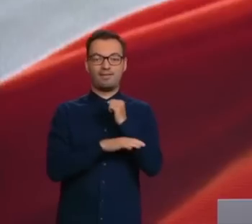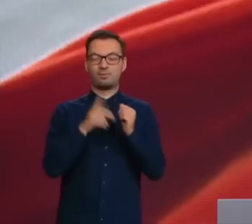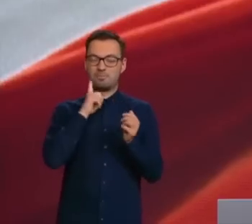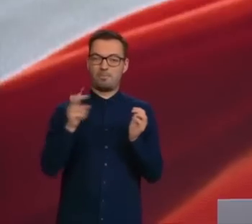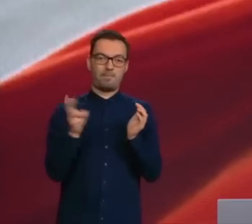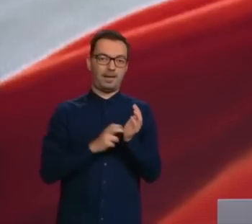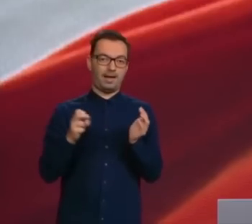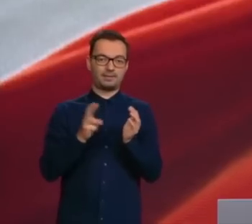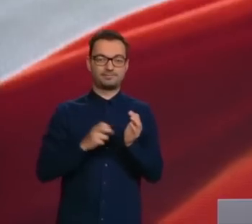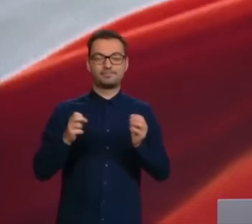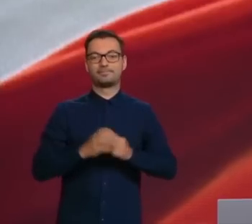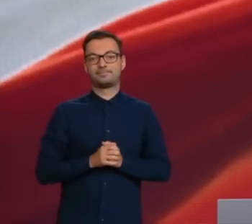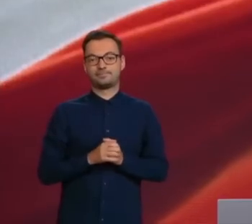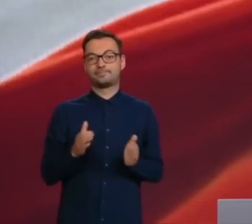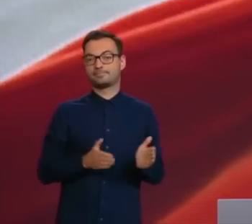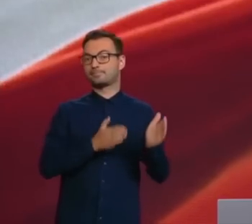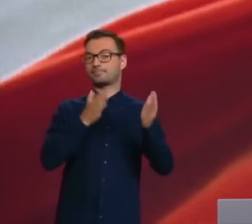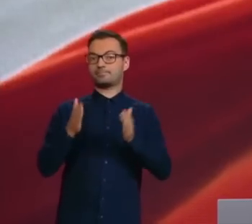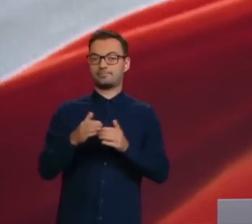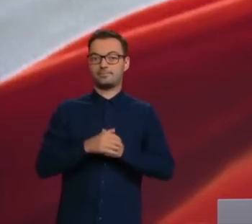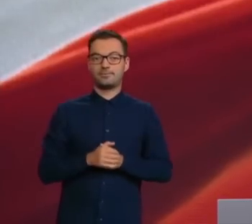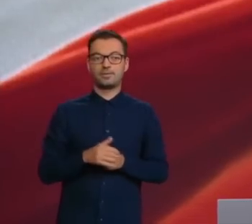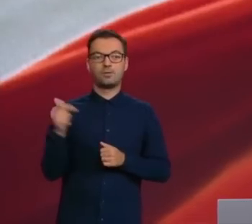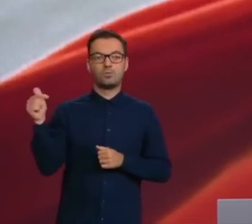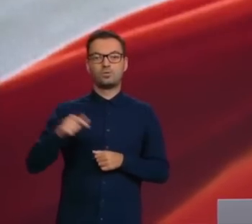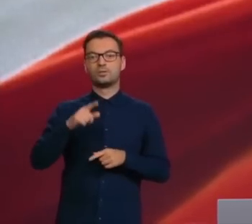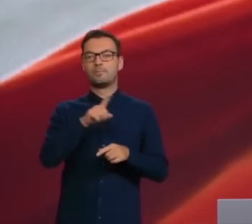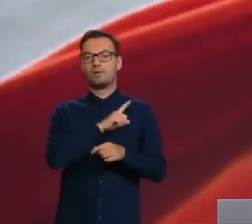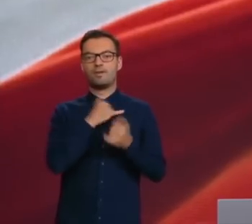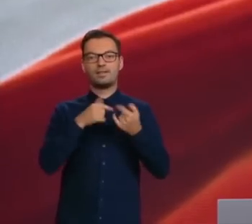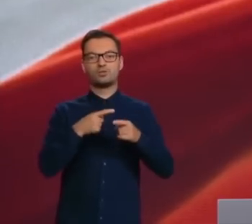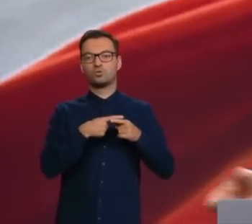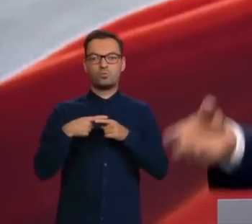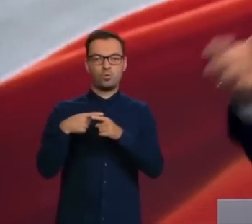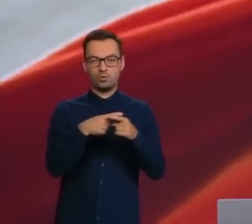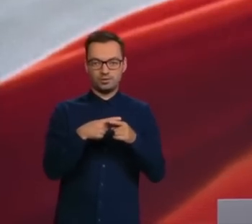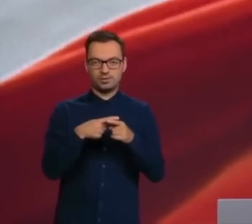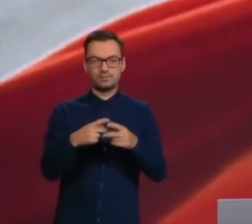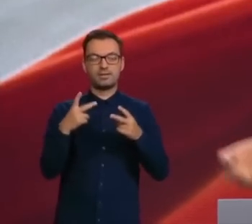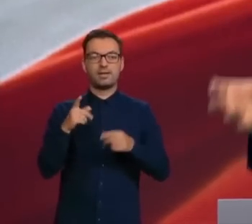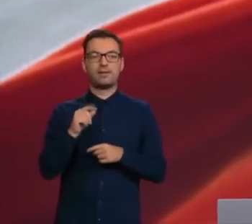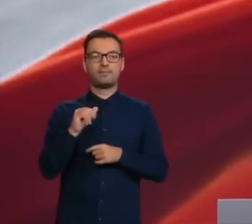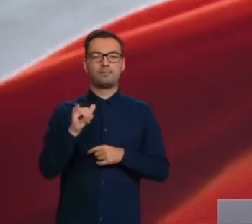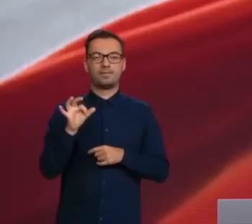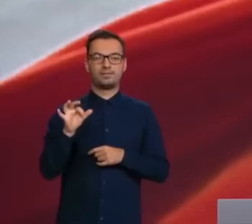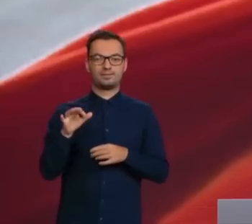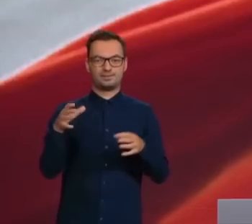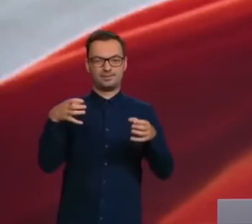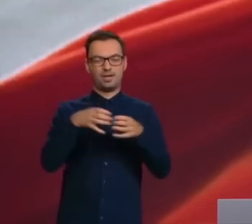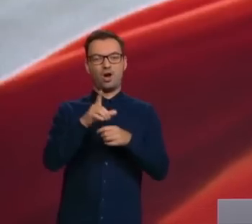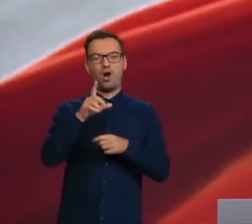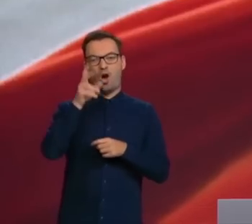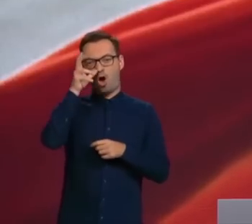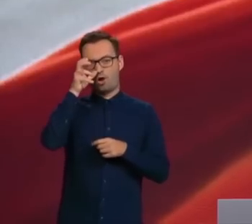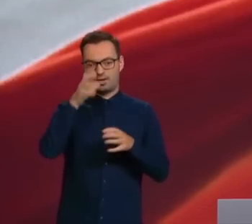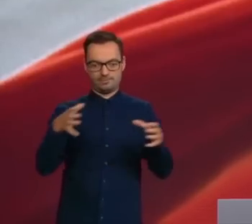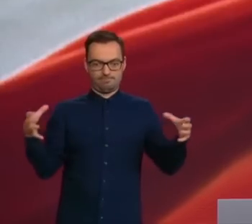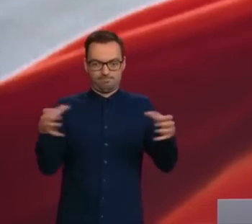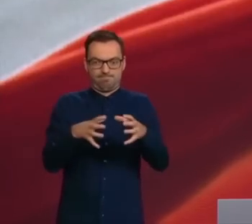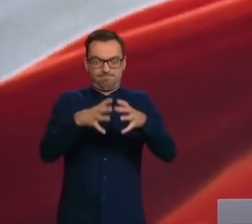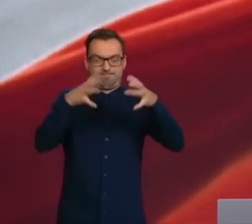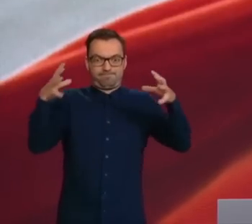brakuje. Należy także zwrócić uwagę na inne spółki o znaczeniu strategicznym. PiS zbudował wokół Orlenu prawdziwy moloch, to nie jest